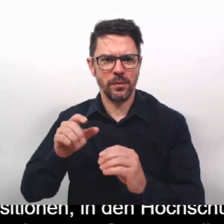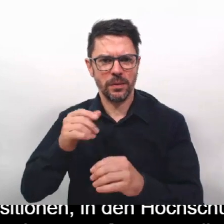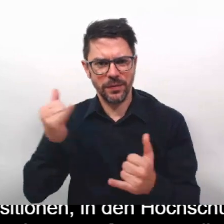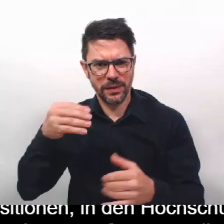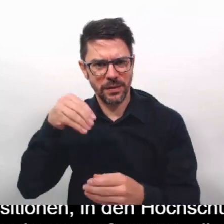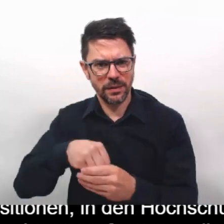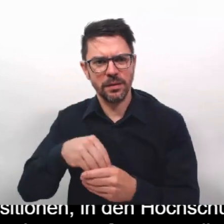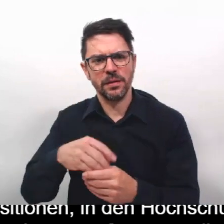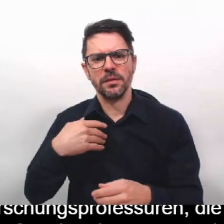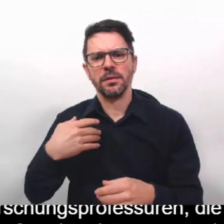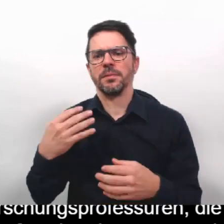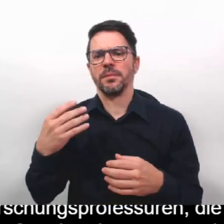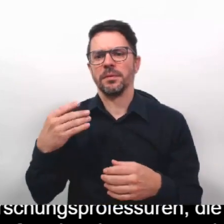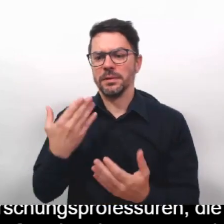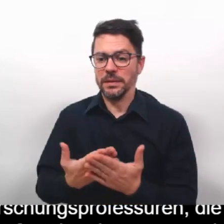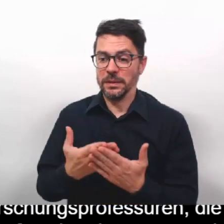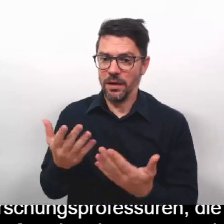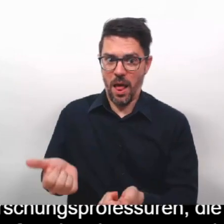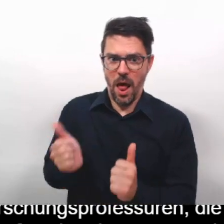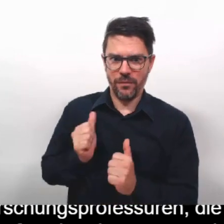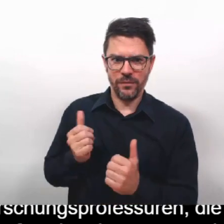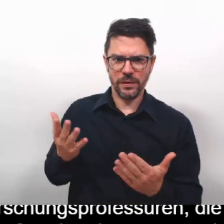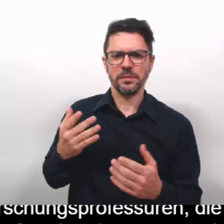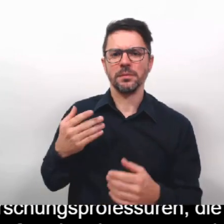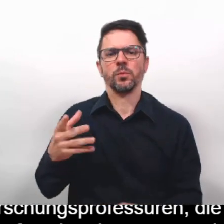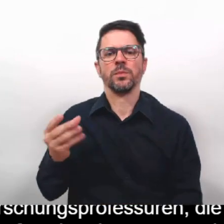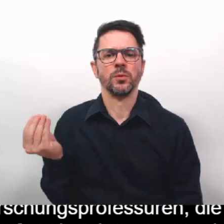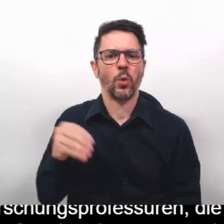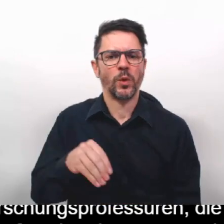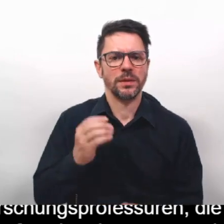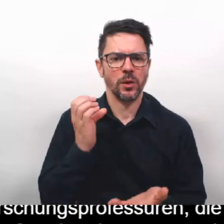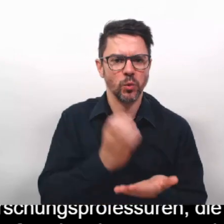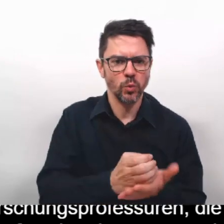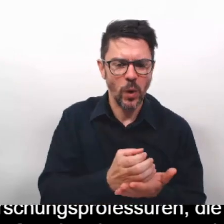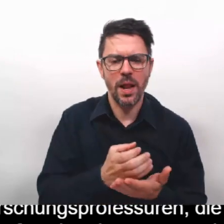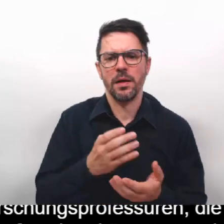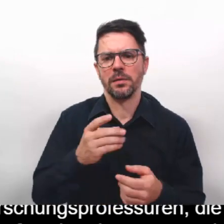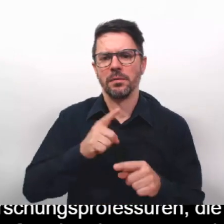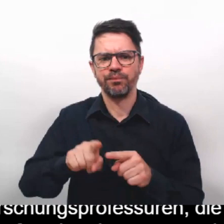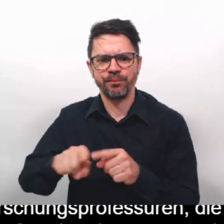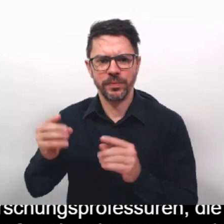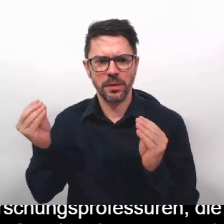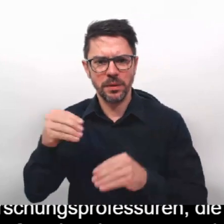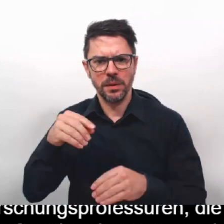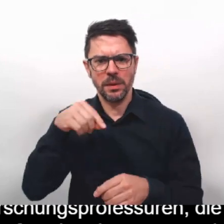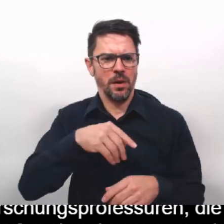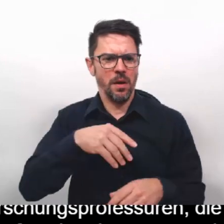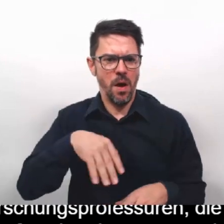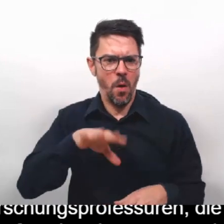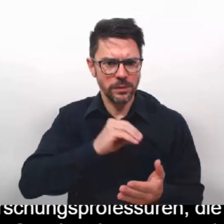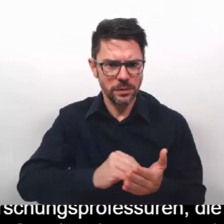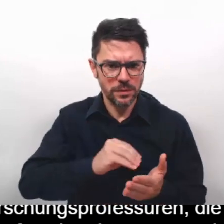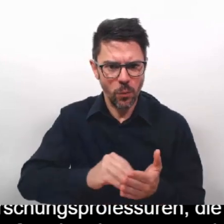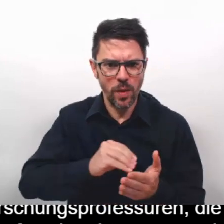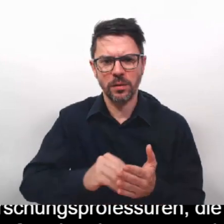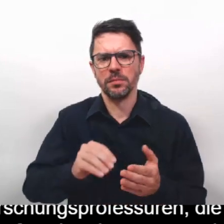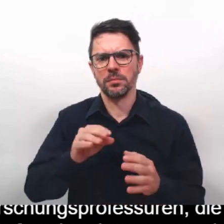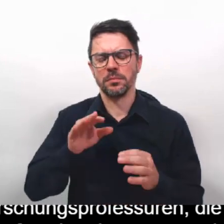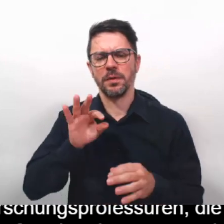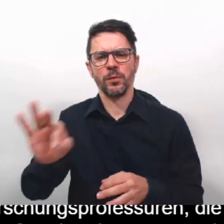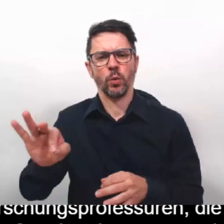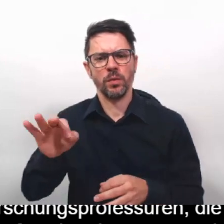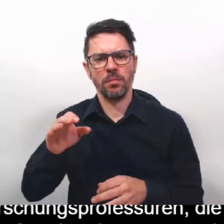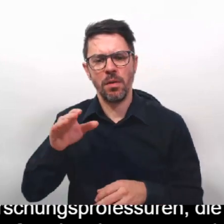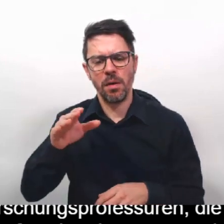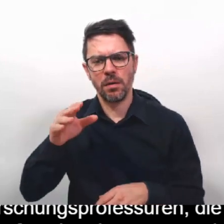Übersee es interessant und attraktiv ist, an den Standort Deutschland, an den Standort Bayern zurückzukommen. Deshalb kommt diese